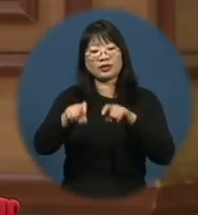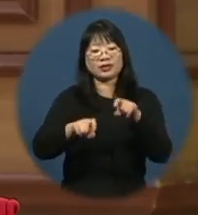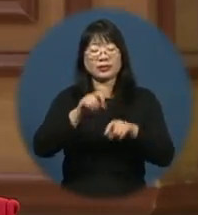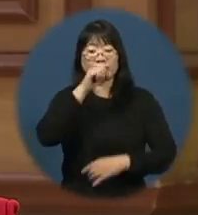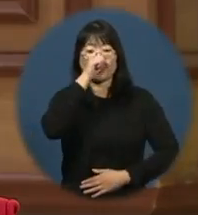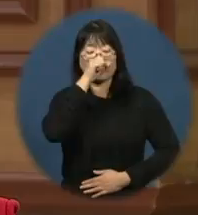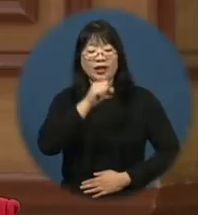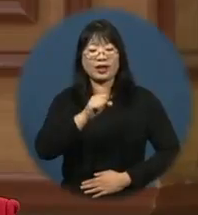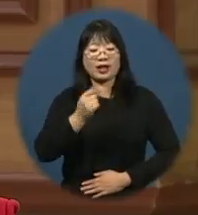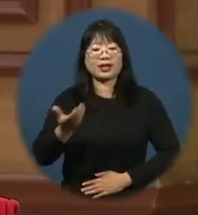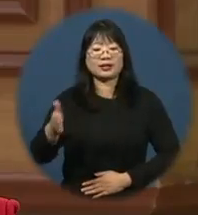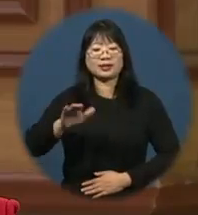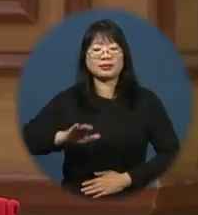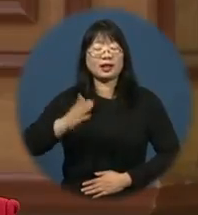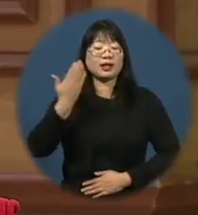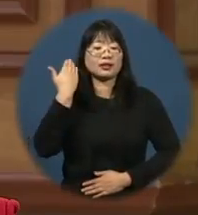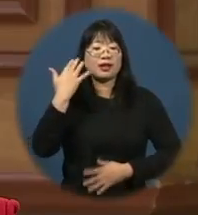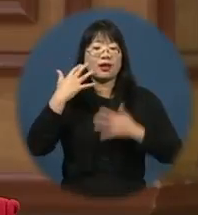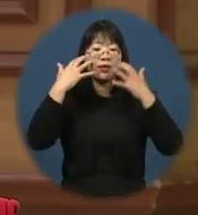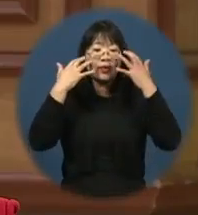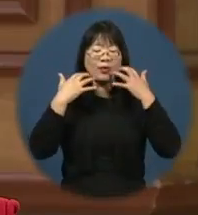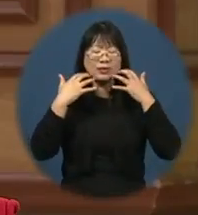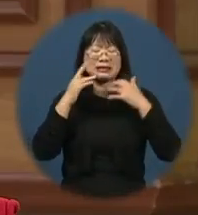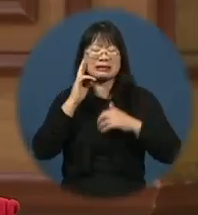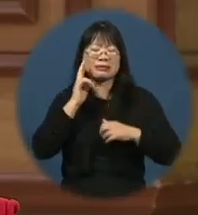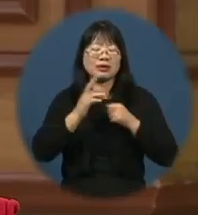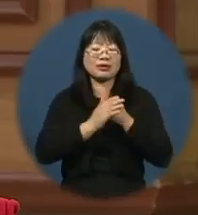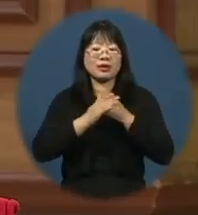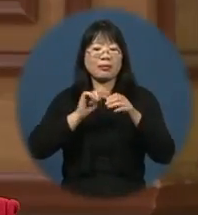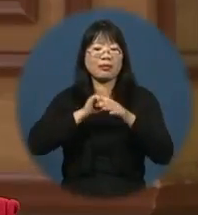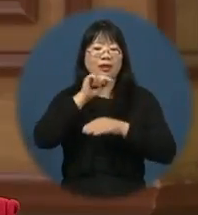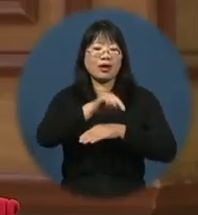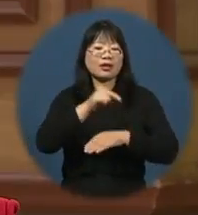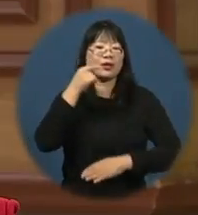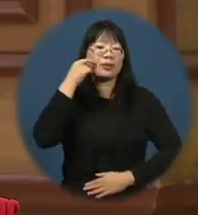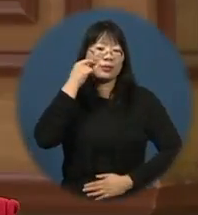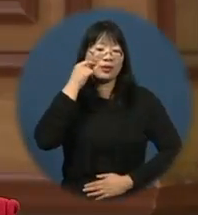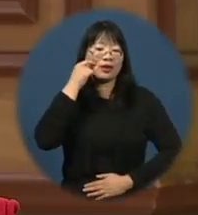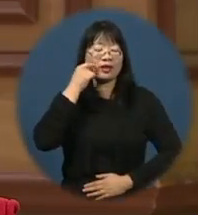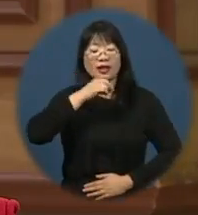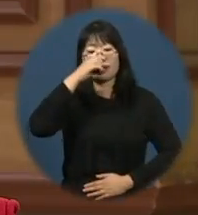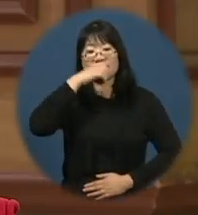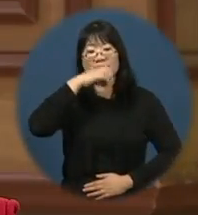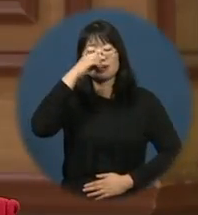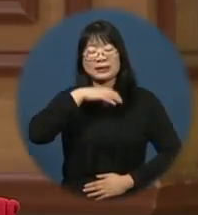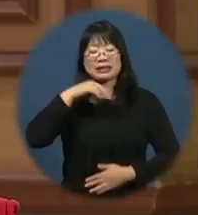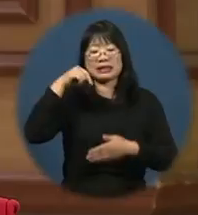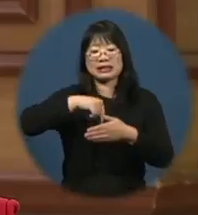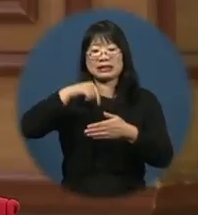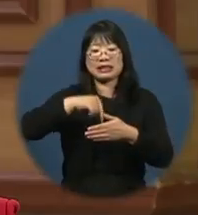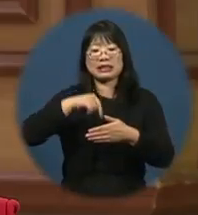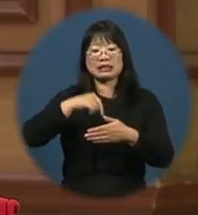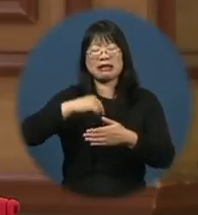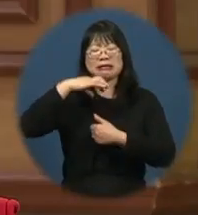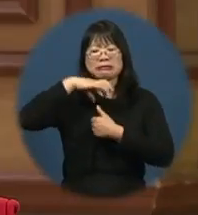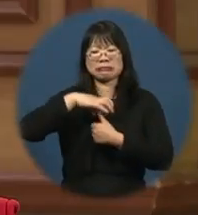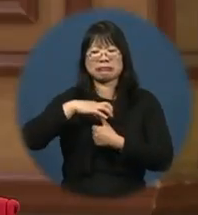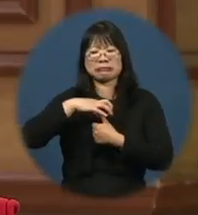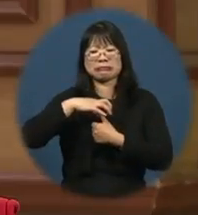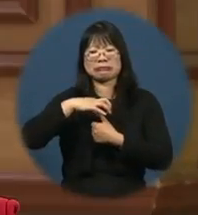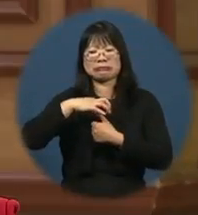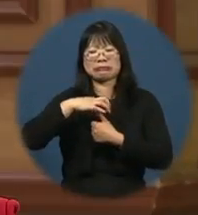예. 아, 그런데 지난 여름은 하도 더워서요. 밖을 나갈 수가 없어서. 그렇죠. 그냥 그 실내에 갇힌 듯한.